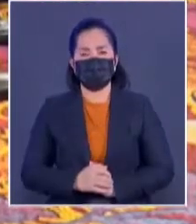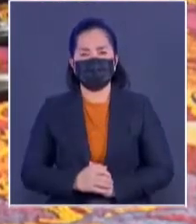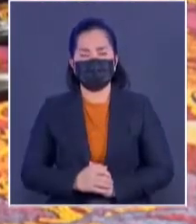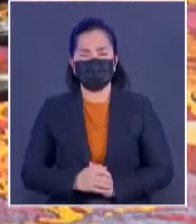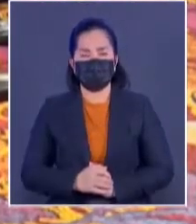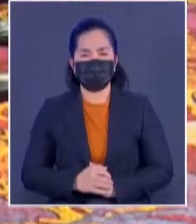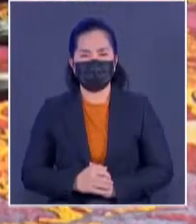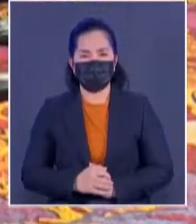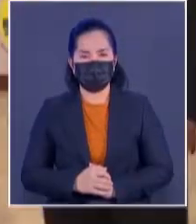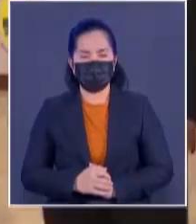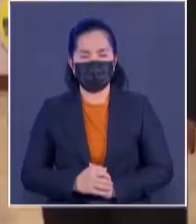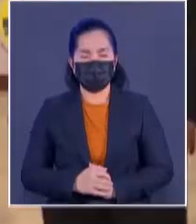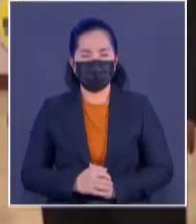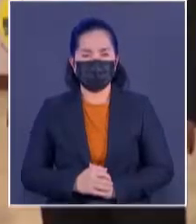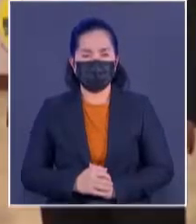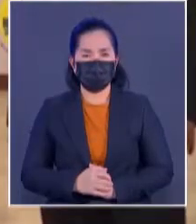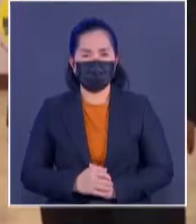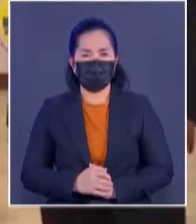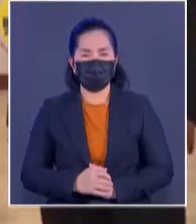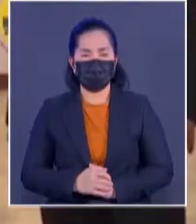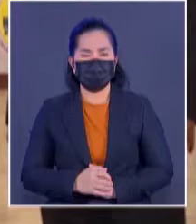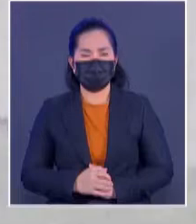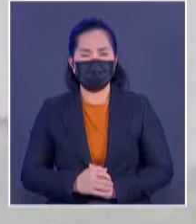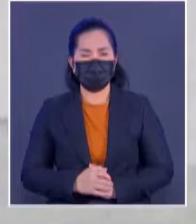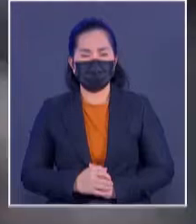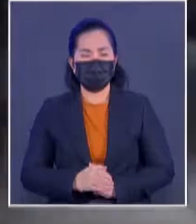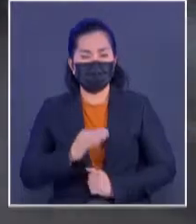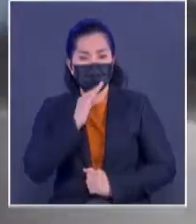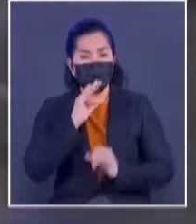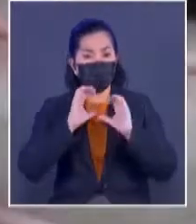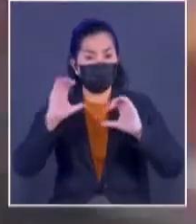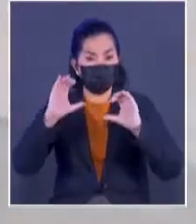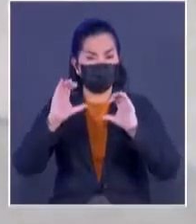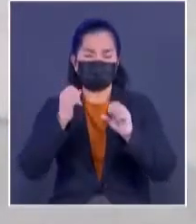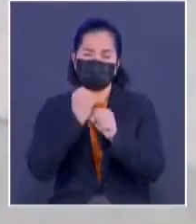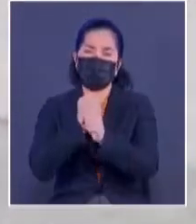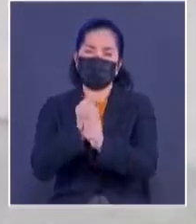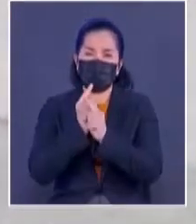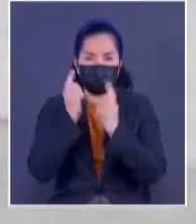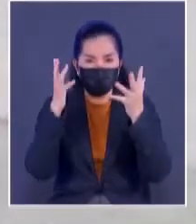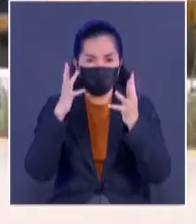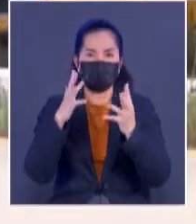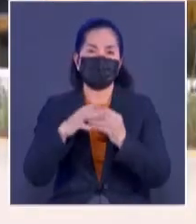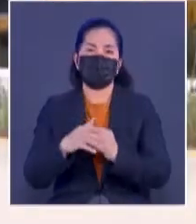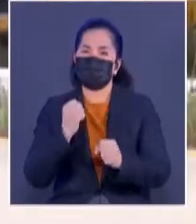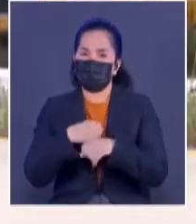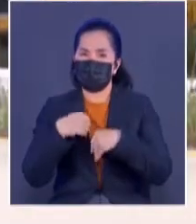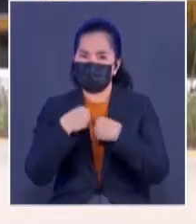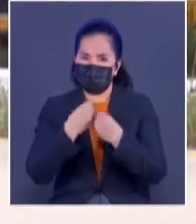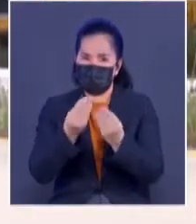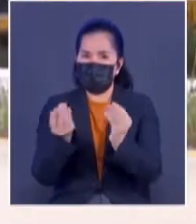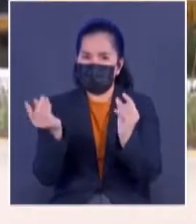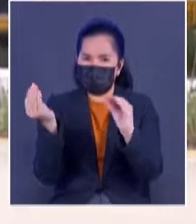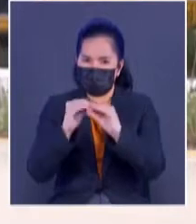ดีเซลเนี่ยลดลงมาไม่ได้นั่นเองนะครับเขาบอกว่าถ้าไม่ได้รับการตอบรับจากภาครัฐก็จะเดินหน้ากดดันเพิ่มมากขึ้นครับจะจัดกิจกรรม